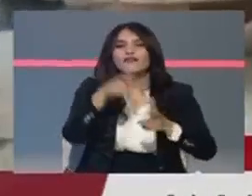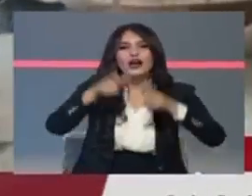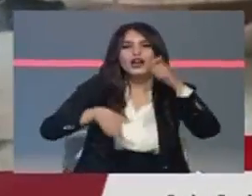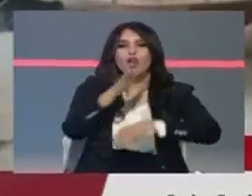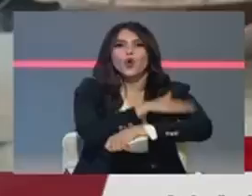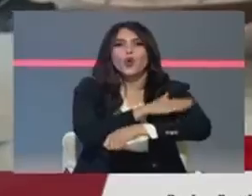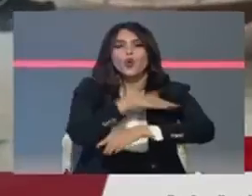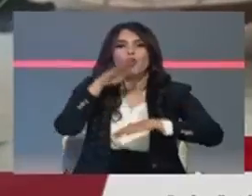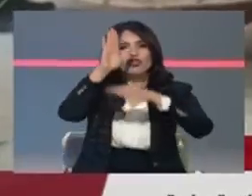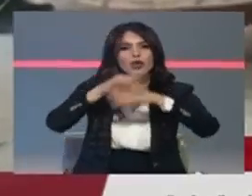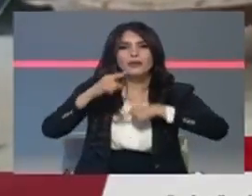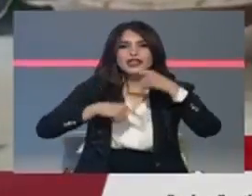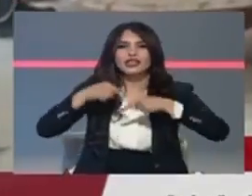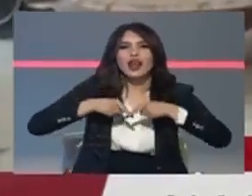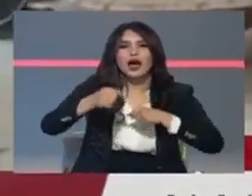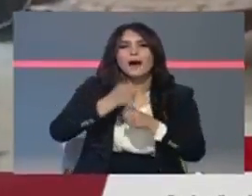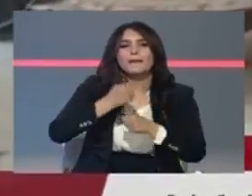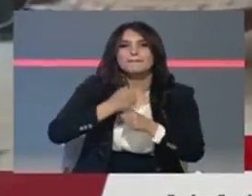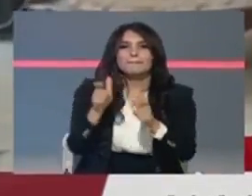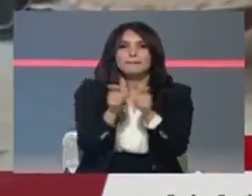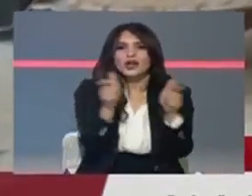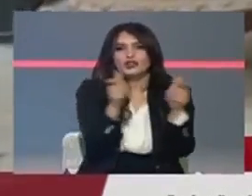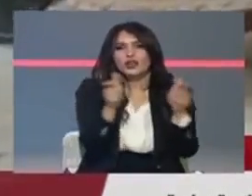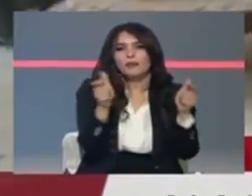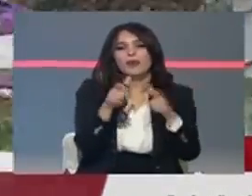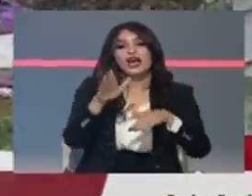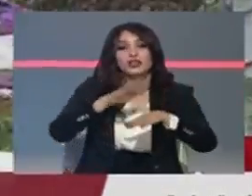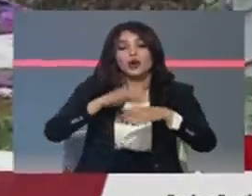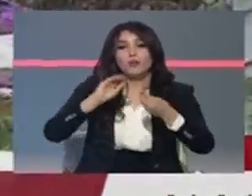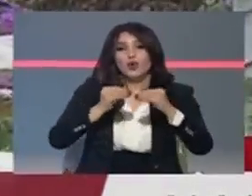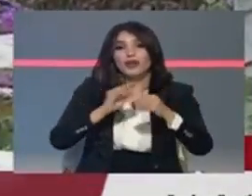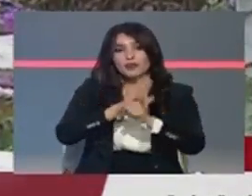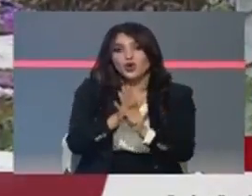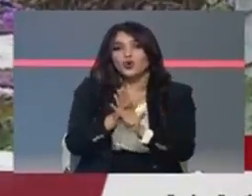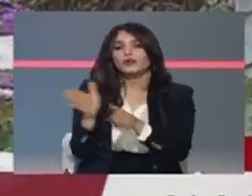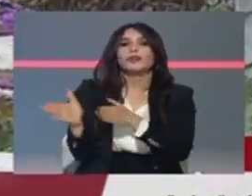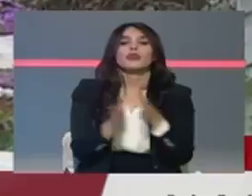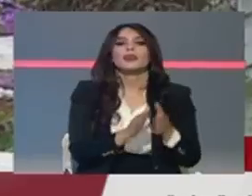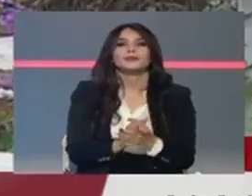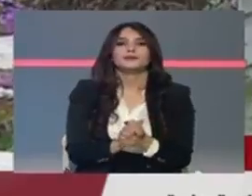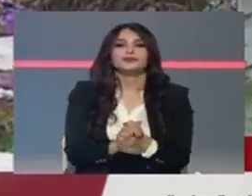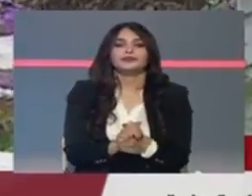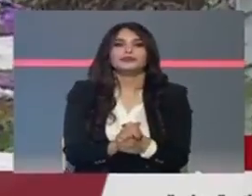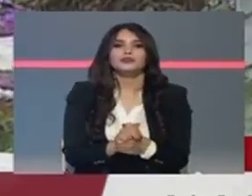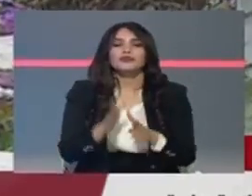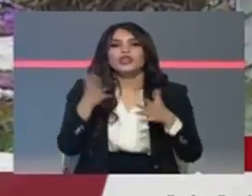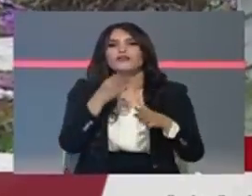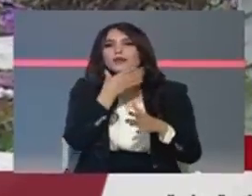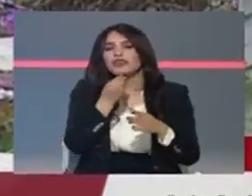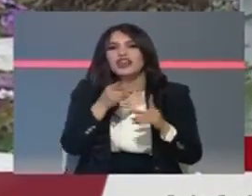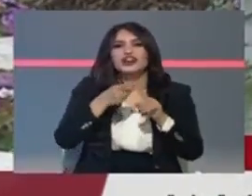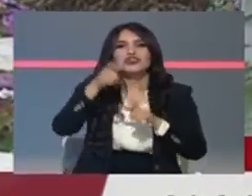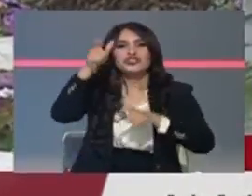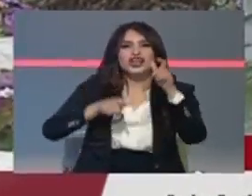ضمان استمرارية المؤسسة بعد انقشاع أزمة كورونا. ثم ما يعتبر ما تقول لك خرج في الروج